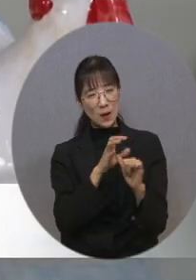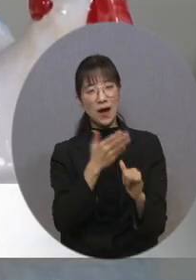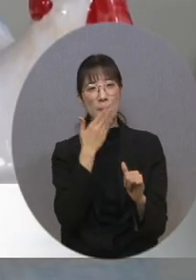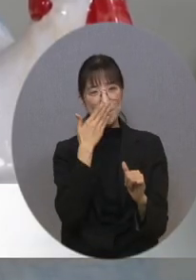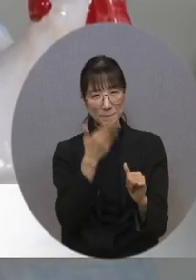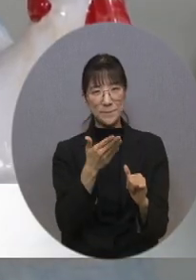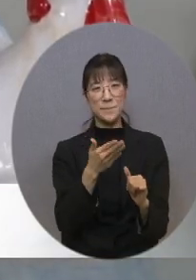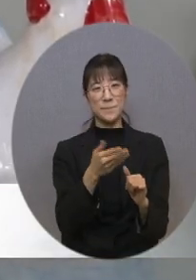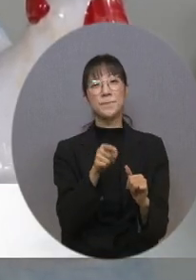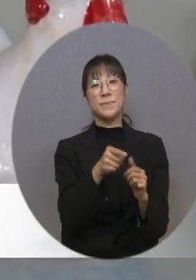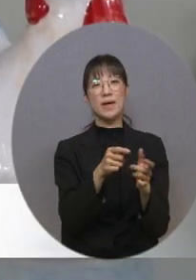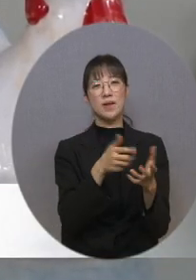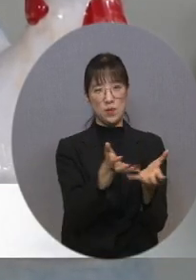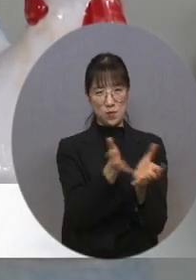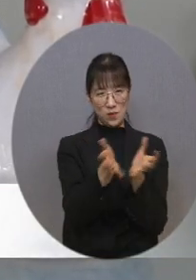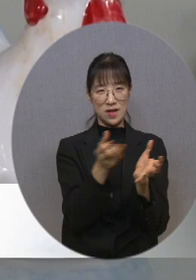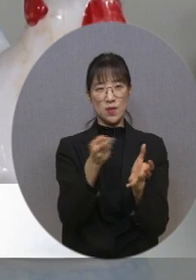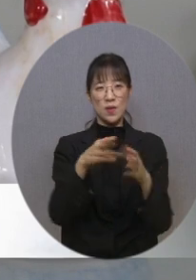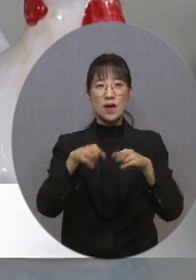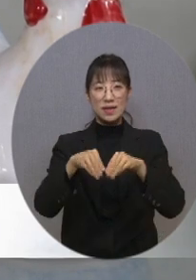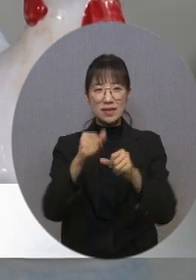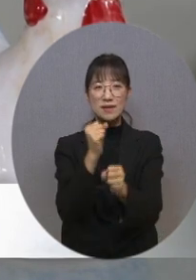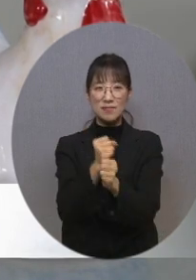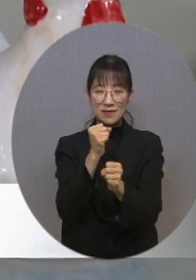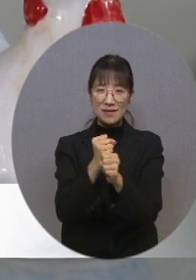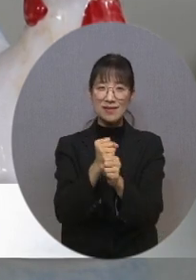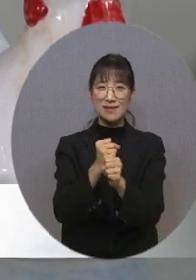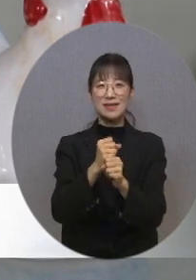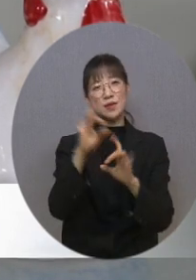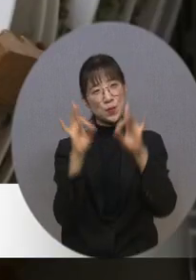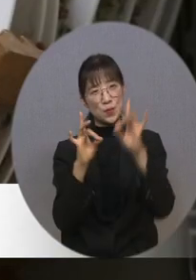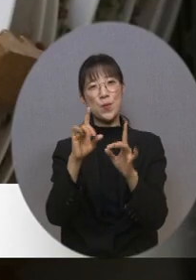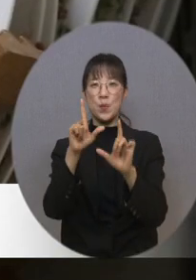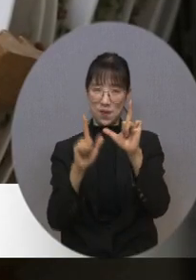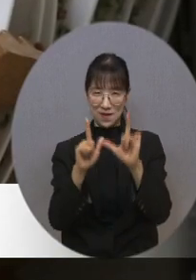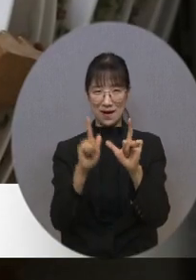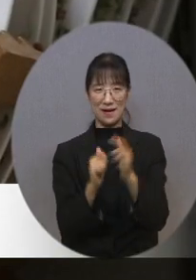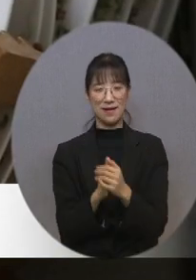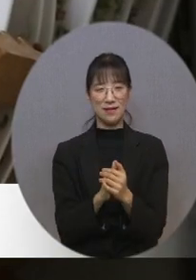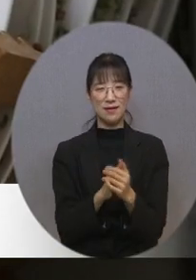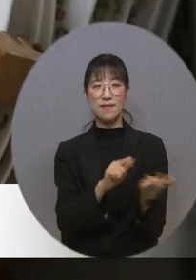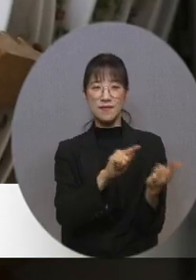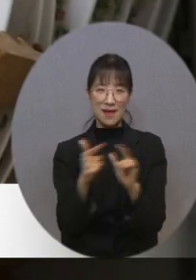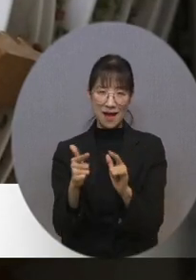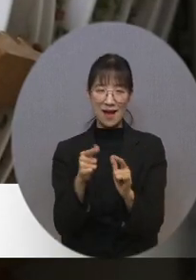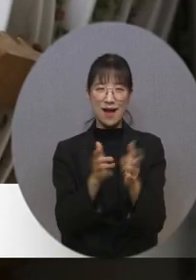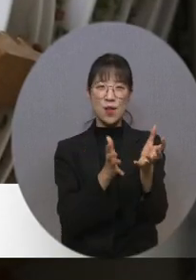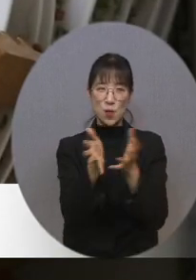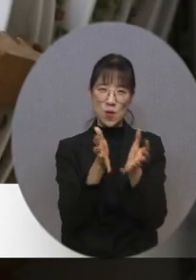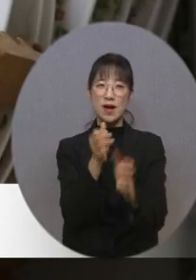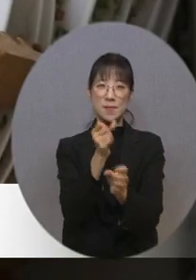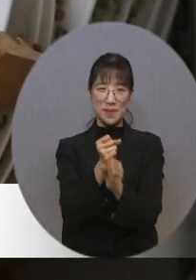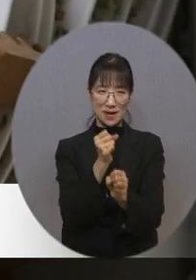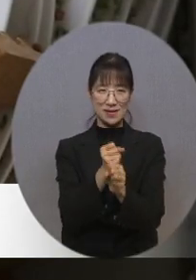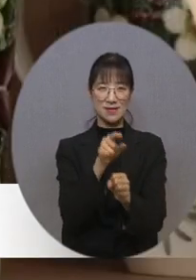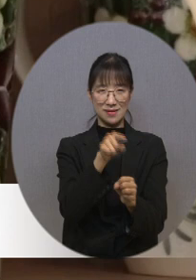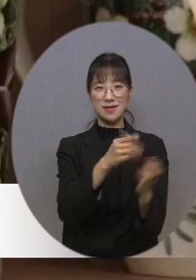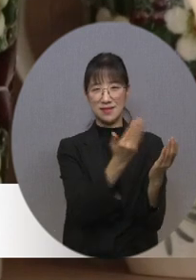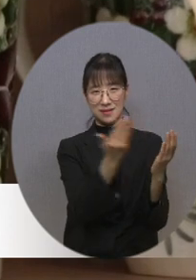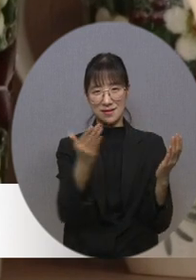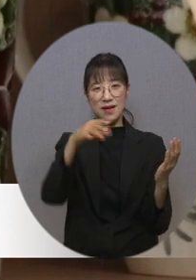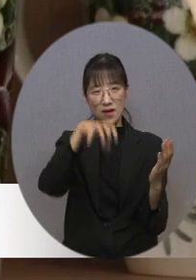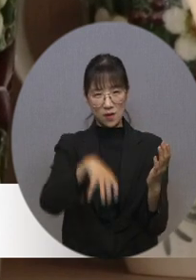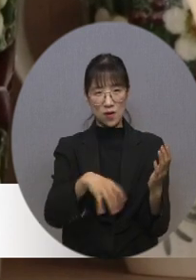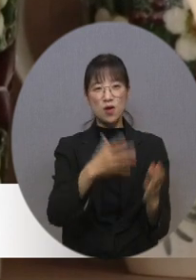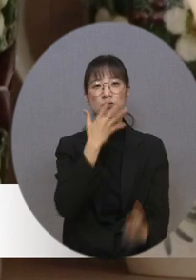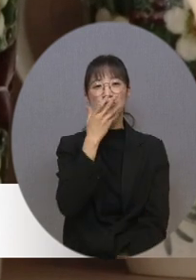실용 도자와 흙을 빚어 만든 조형물까지. 다양한 도예 작품들이 펼쳐져 있는 이곳은